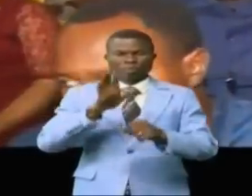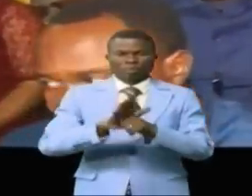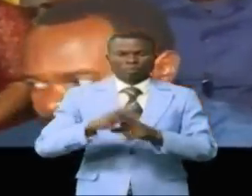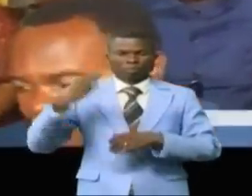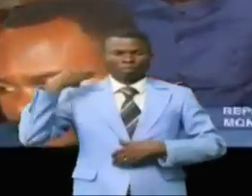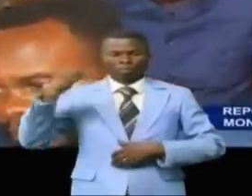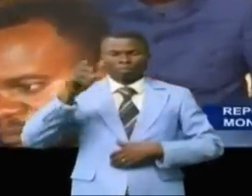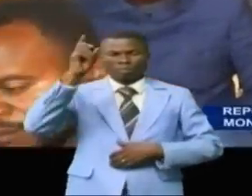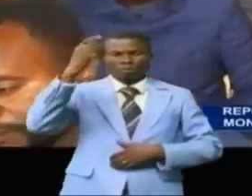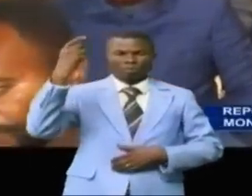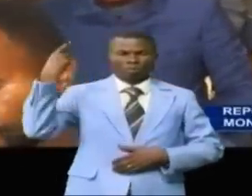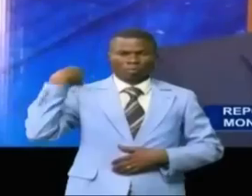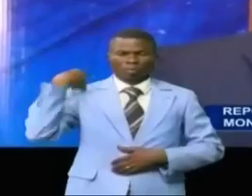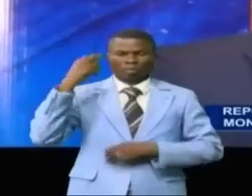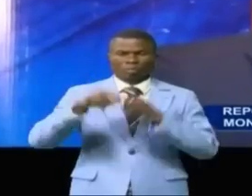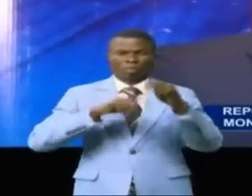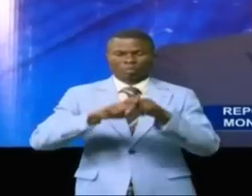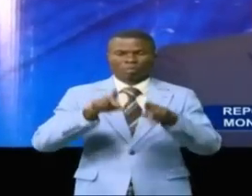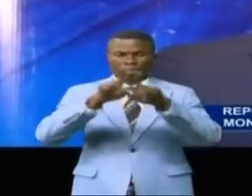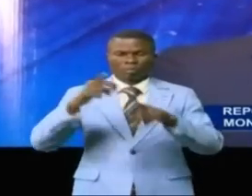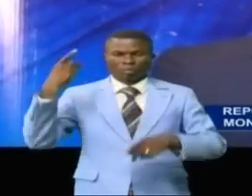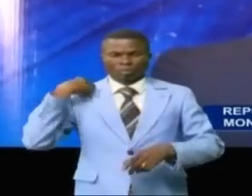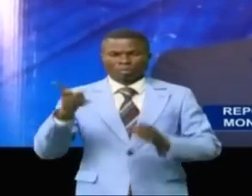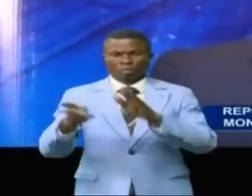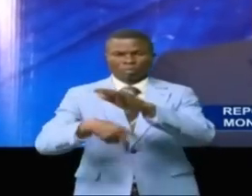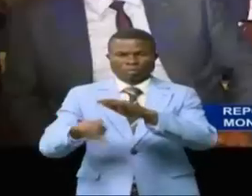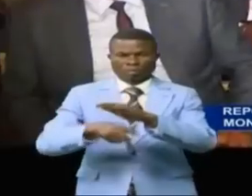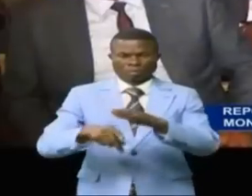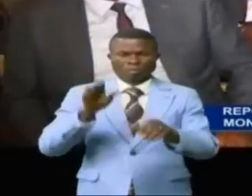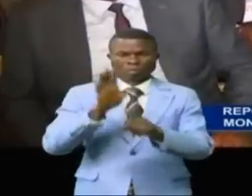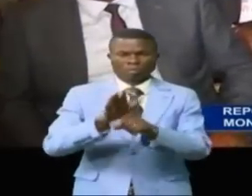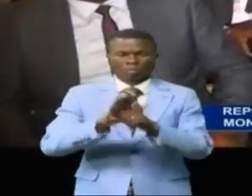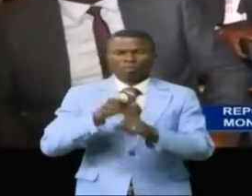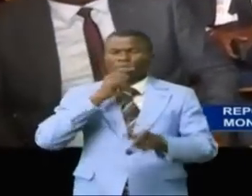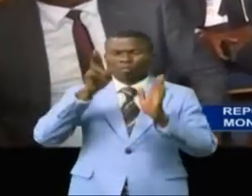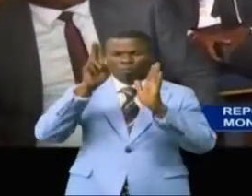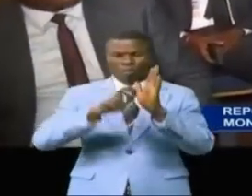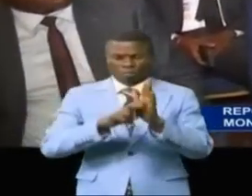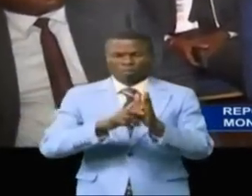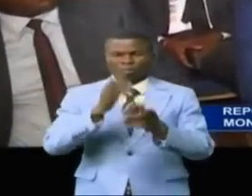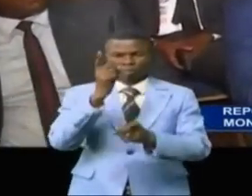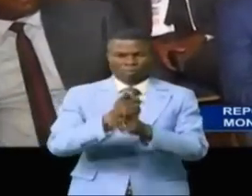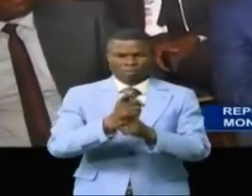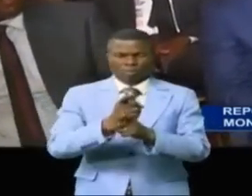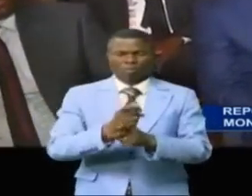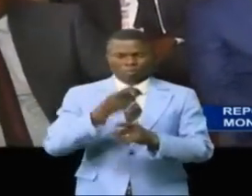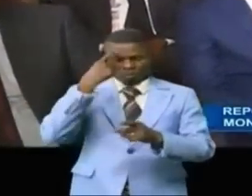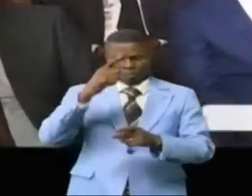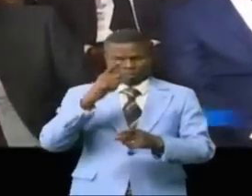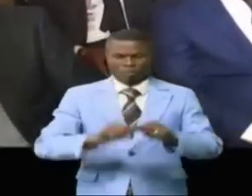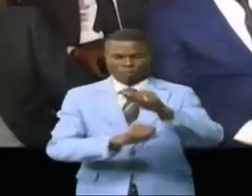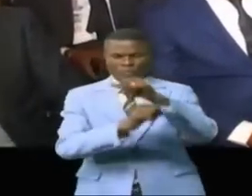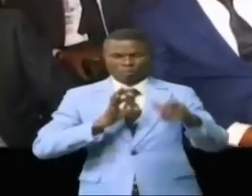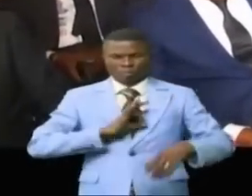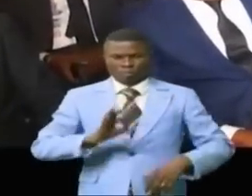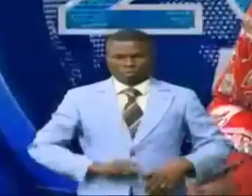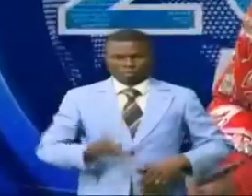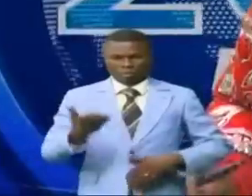candidats députés nationaux et provinciaux pour une majorité parlementaire assurée à Félix Tshisekedi